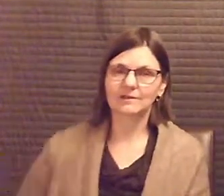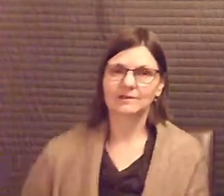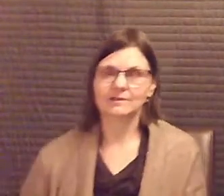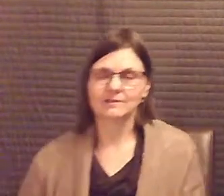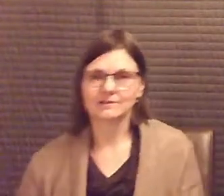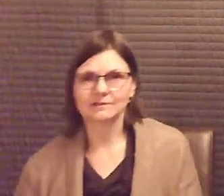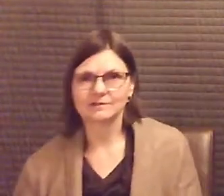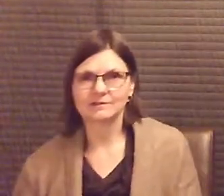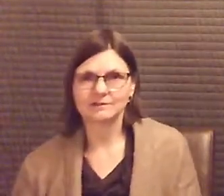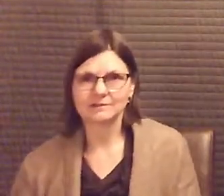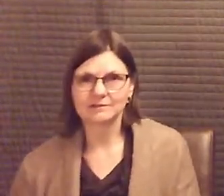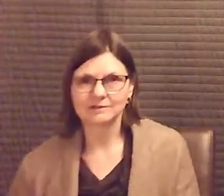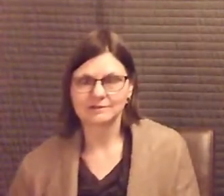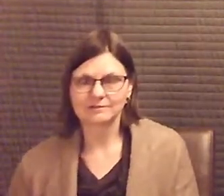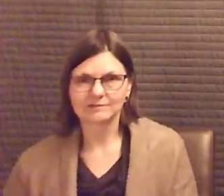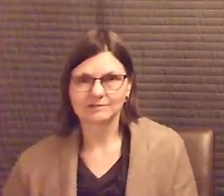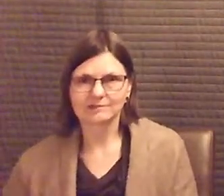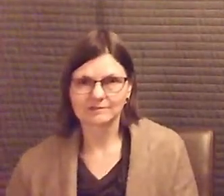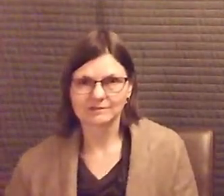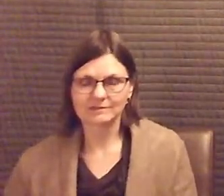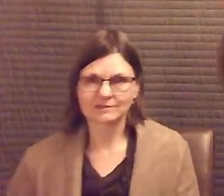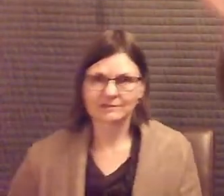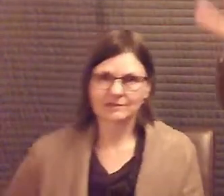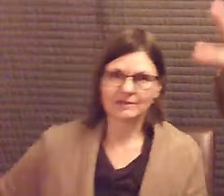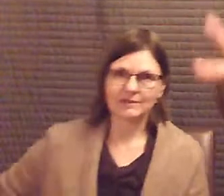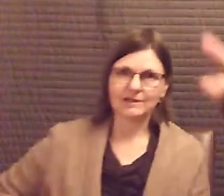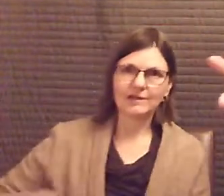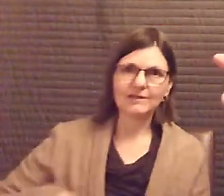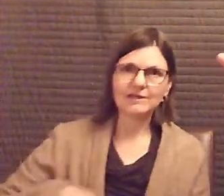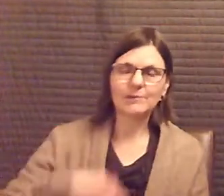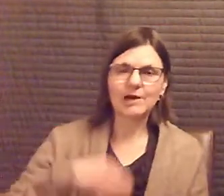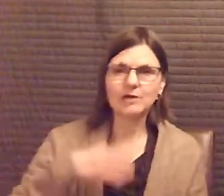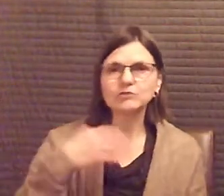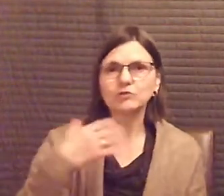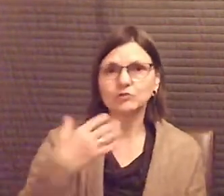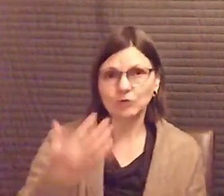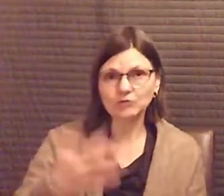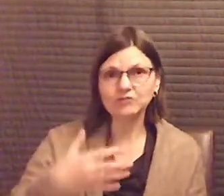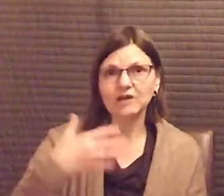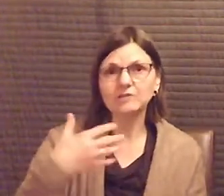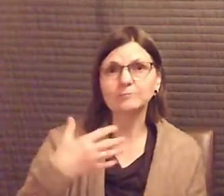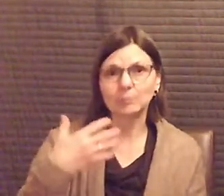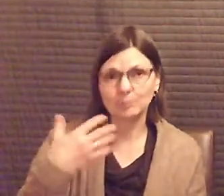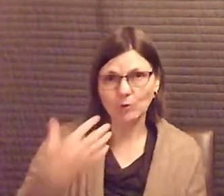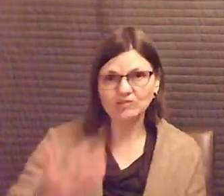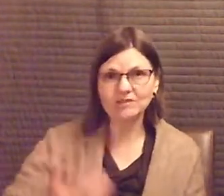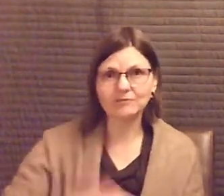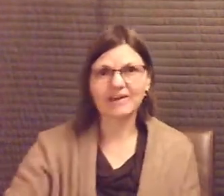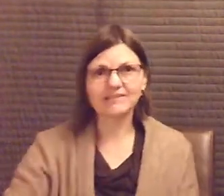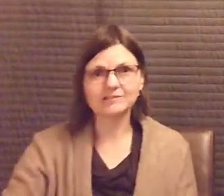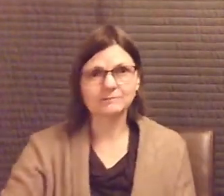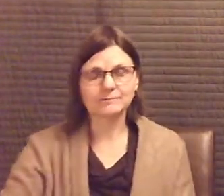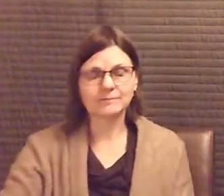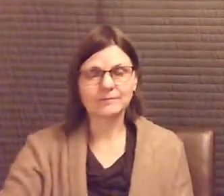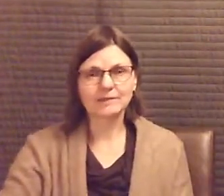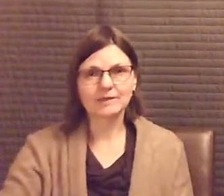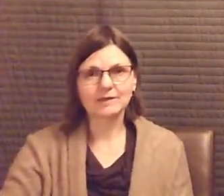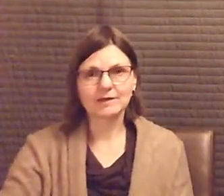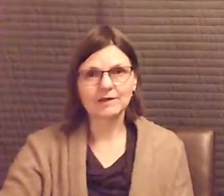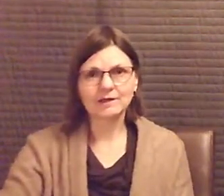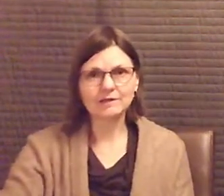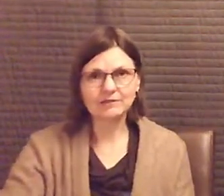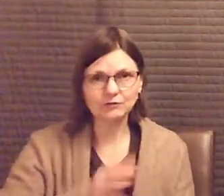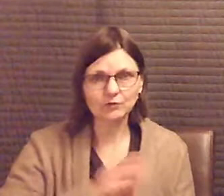responding constantly was in de war wij hebben antwoord kon staan op positieve wijze worden